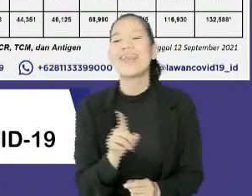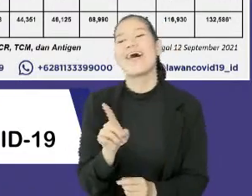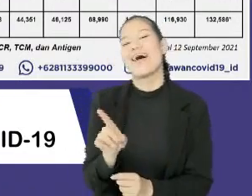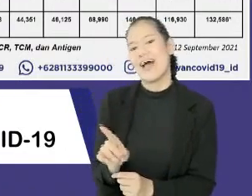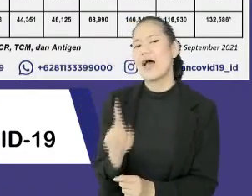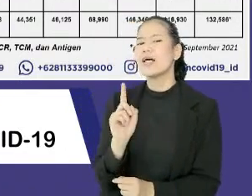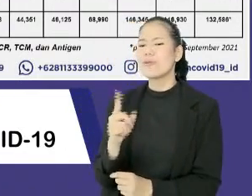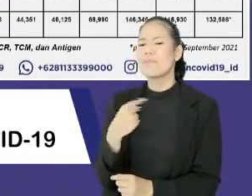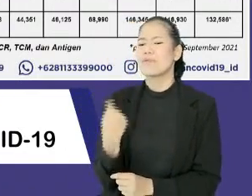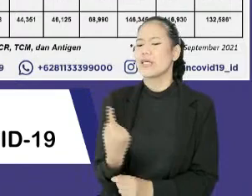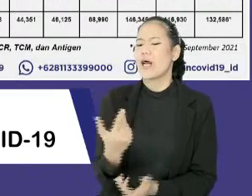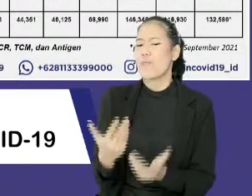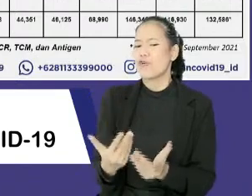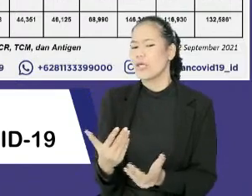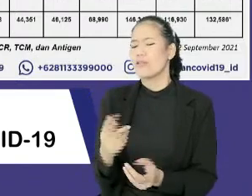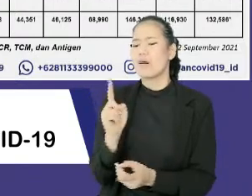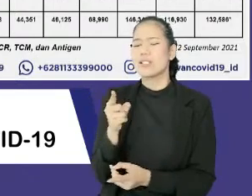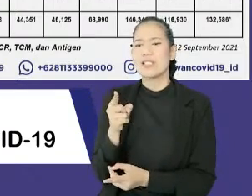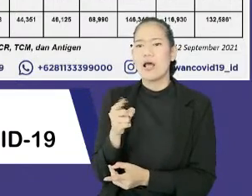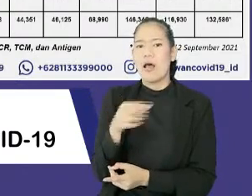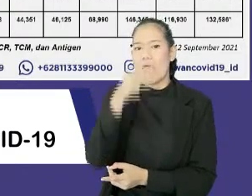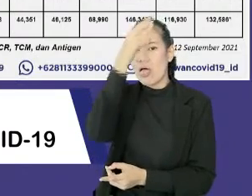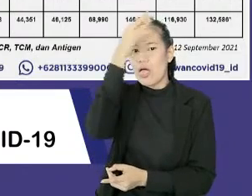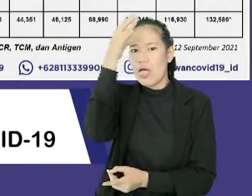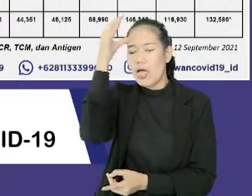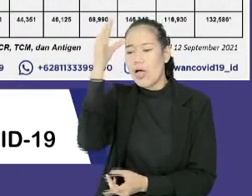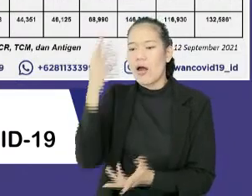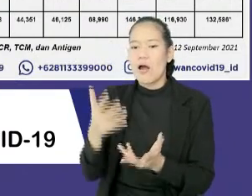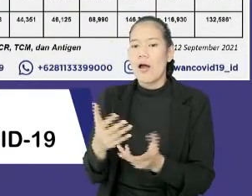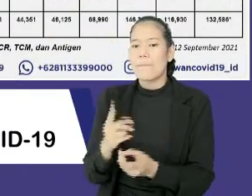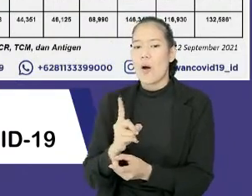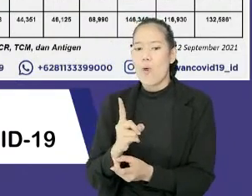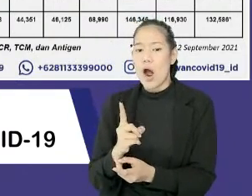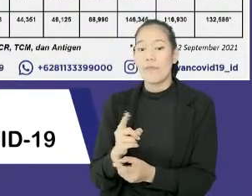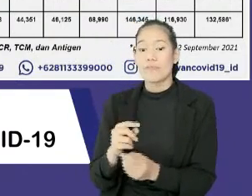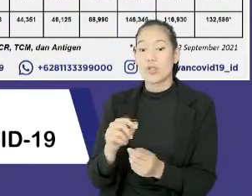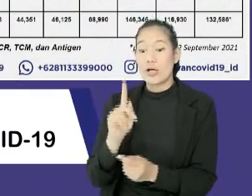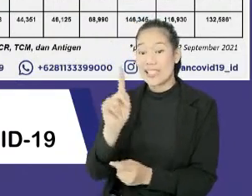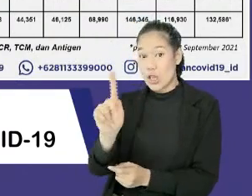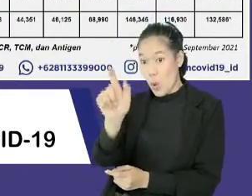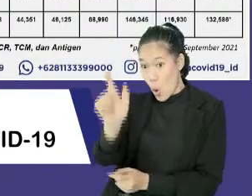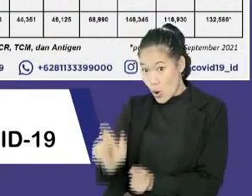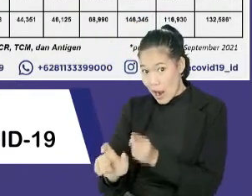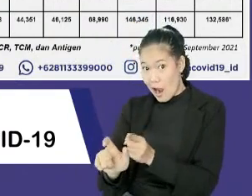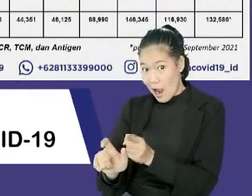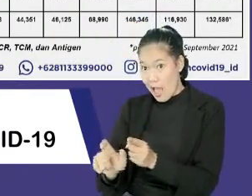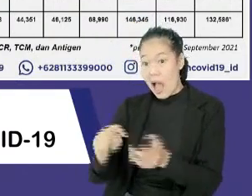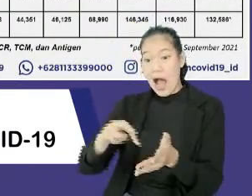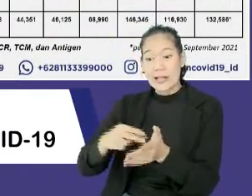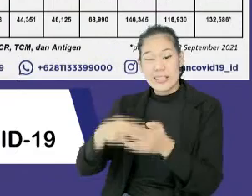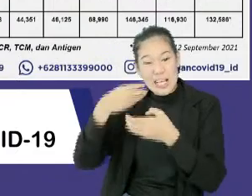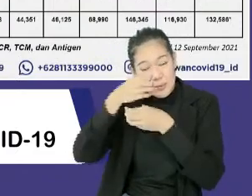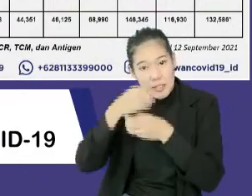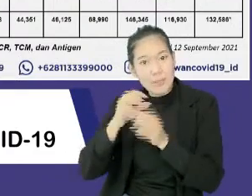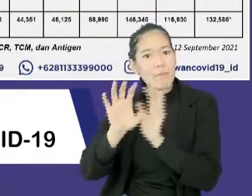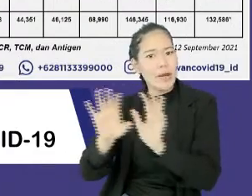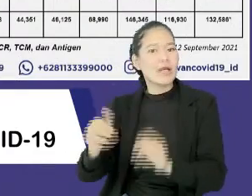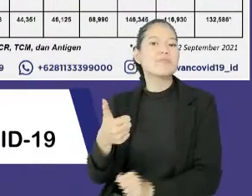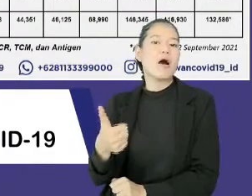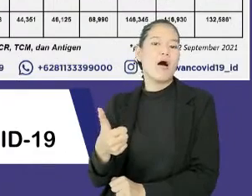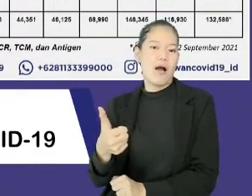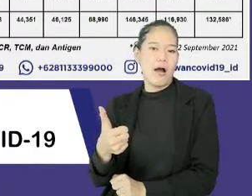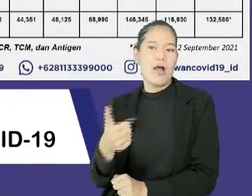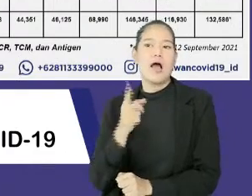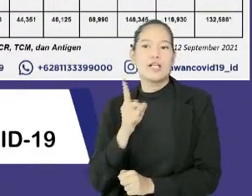call Kenapa karena kita masih mungkin masih belum paham bahwa kalau misalnya satu orang ini spesimennya bisa banyak